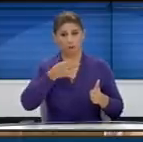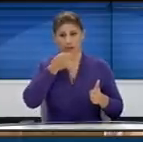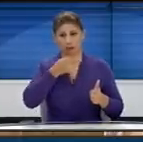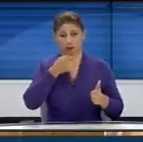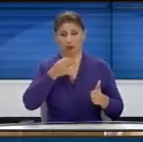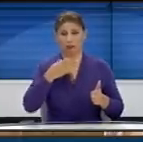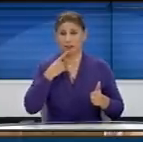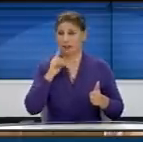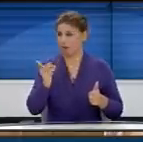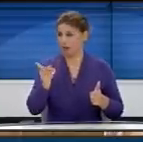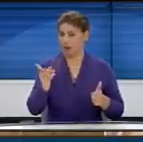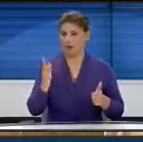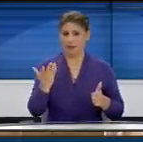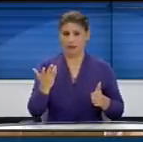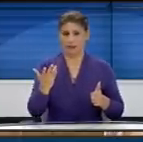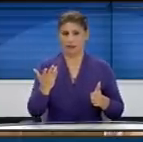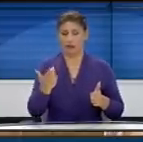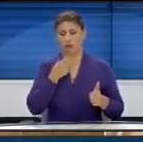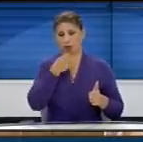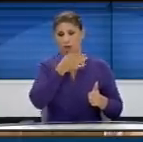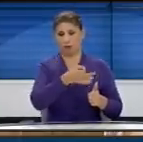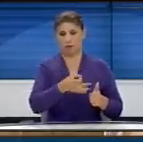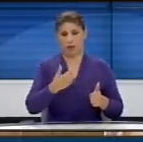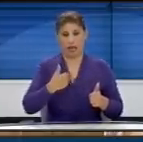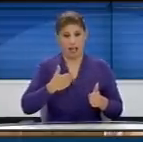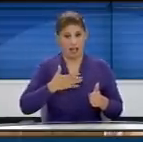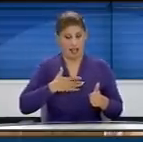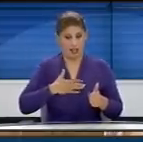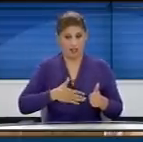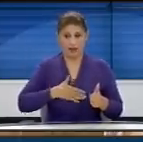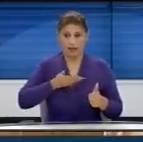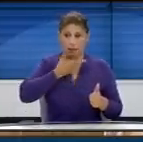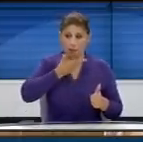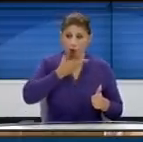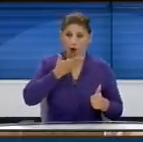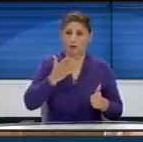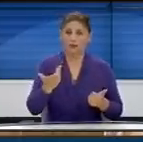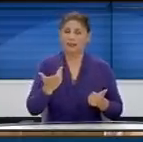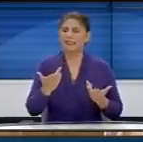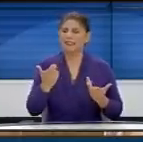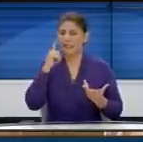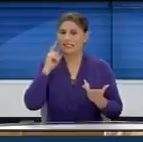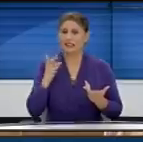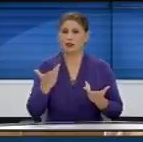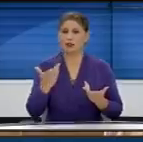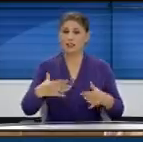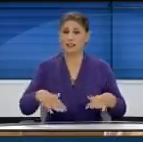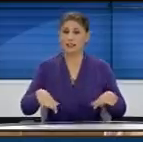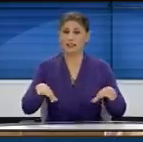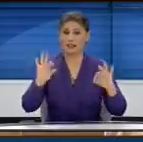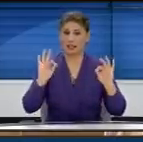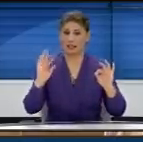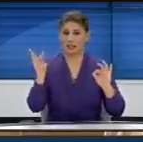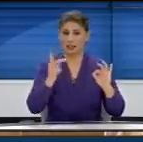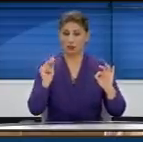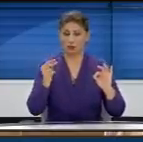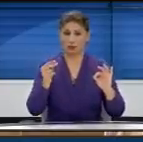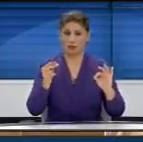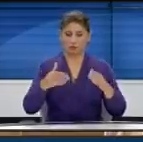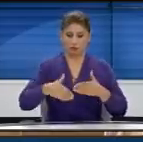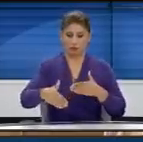κιόλας, κύριε Μητσοτάκη, για τους χαρακτηριστικούς μου. Αν θέλετε να απολογηθώ για κάτι, ξέρετε τι θα είναι? Ότι στην αρχή αυτής της κοινοβουλευτικής περίοδου,